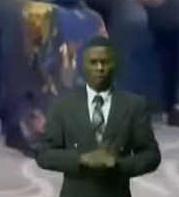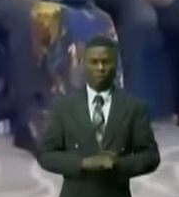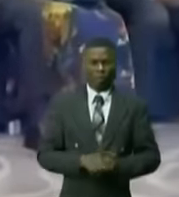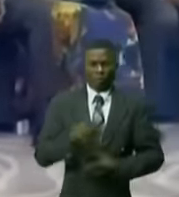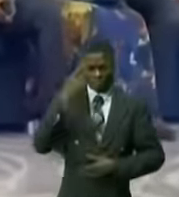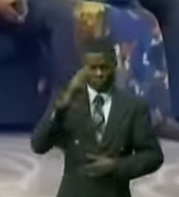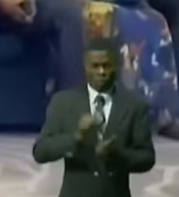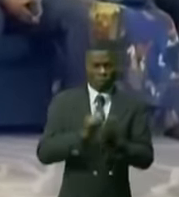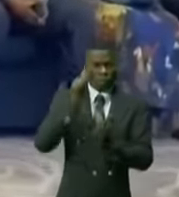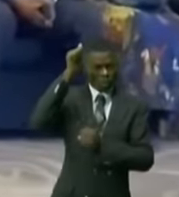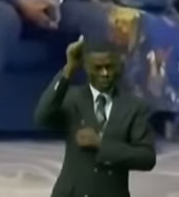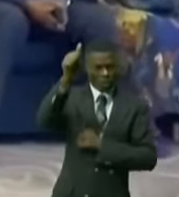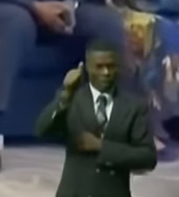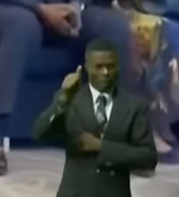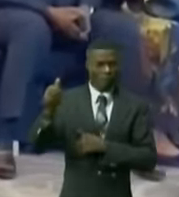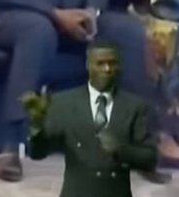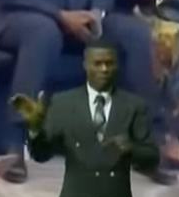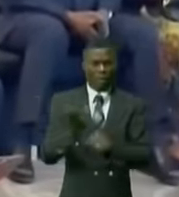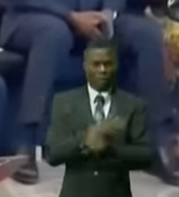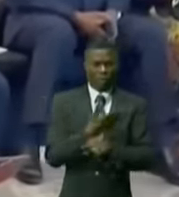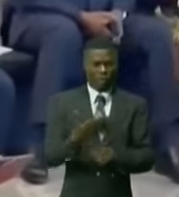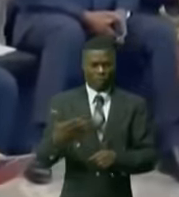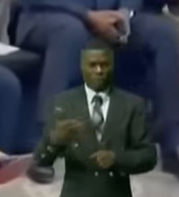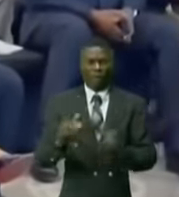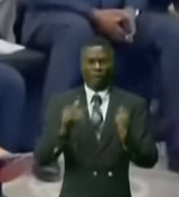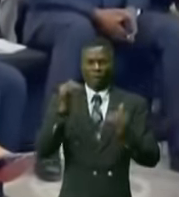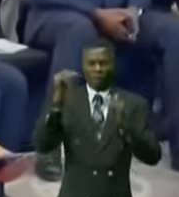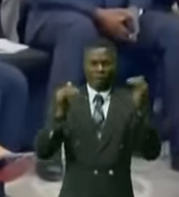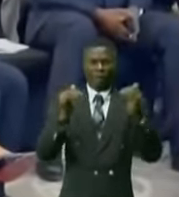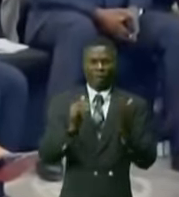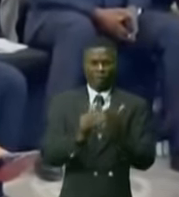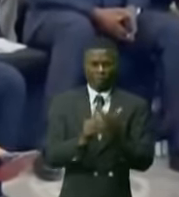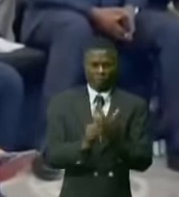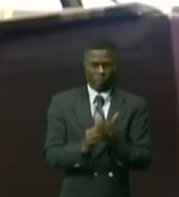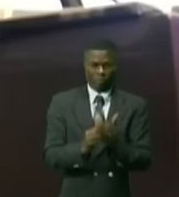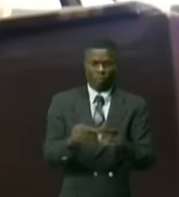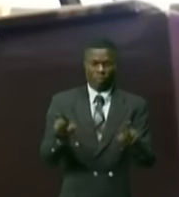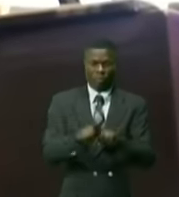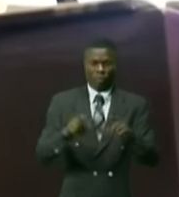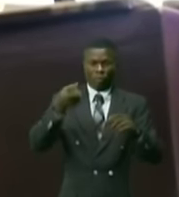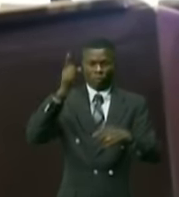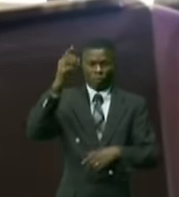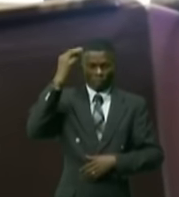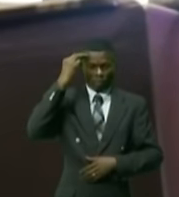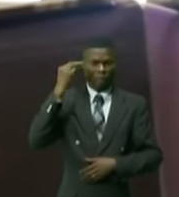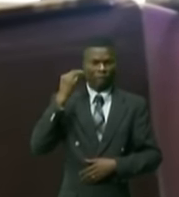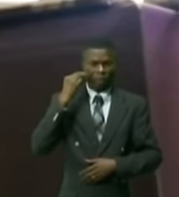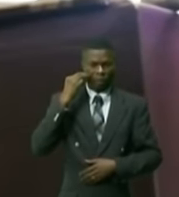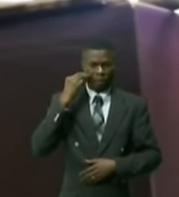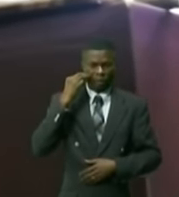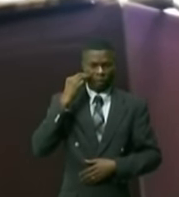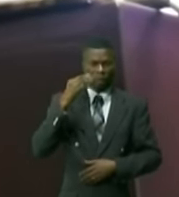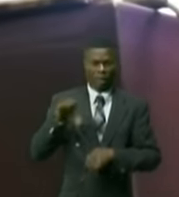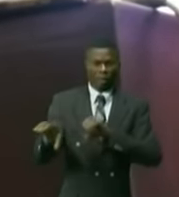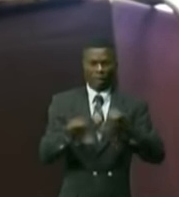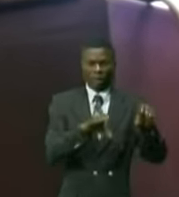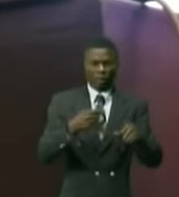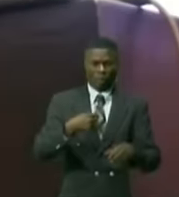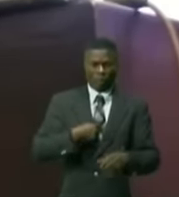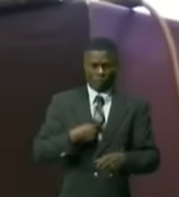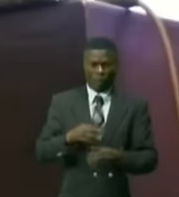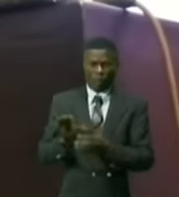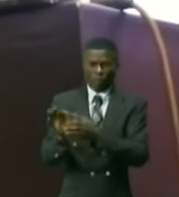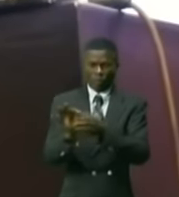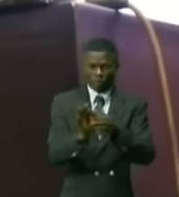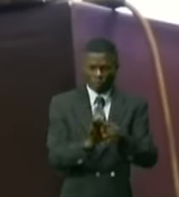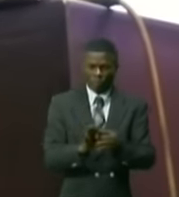un avenir prospère et équitable. En tant que chef du gouvernement, mon action de